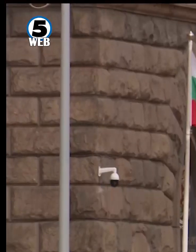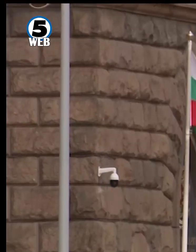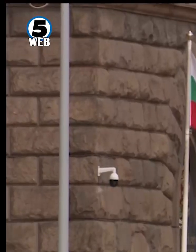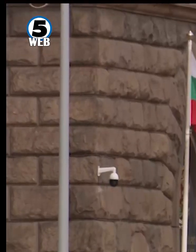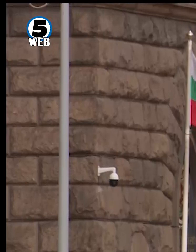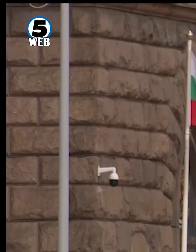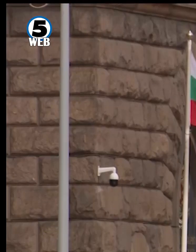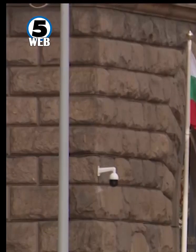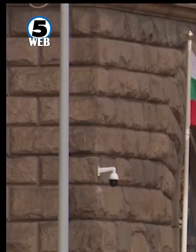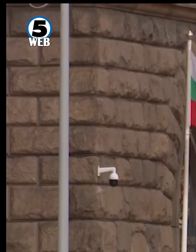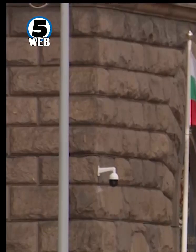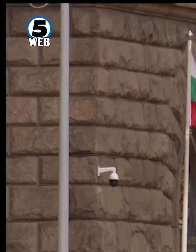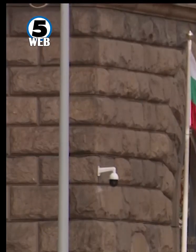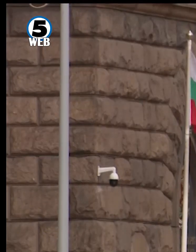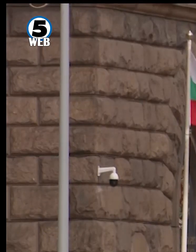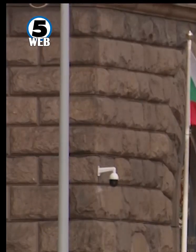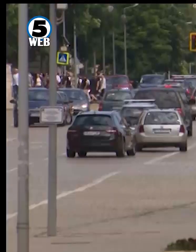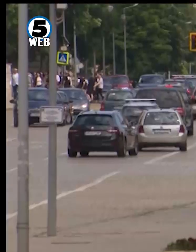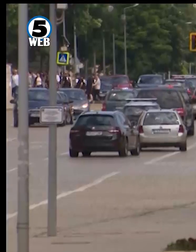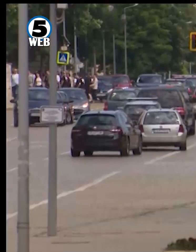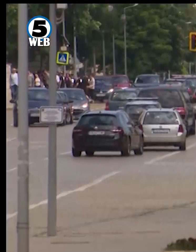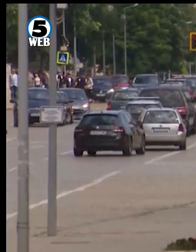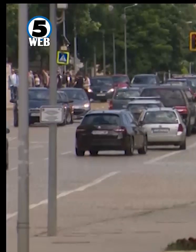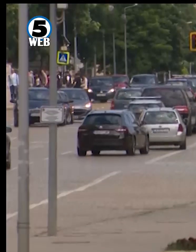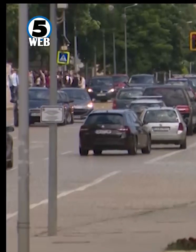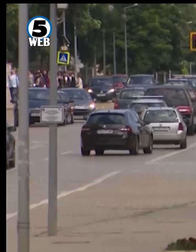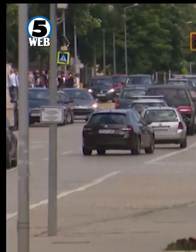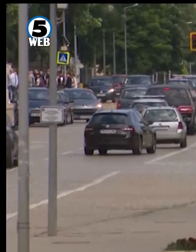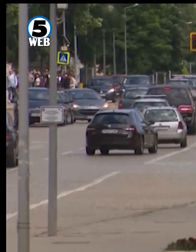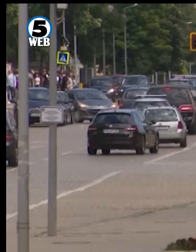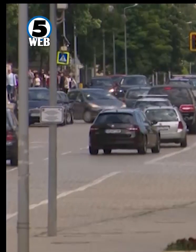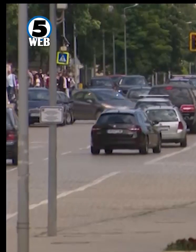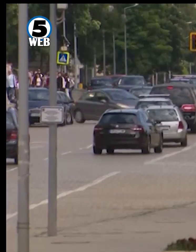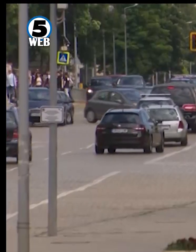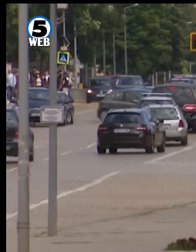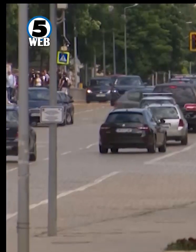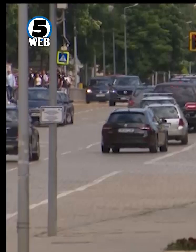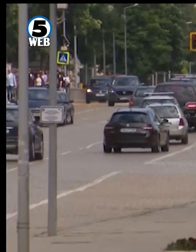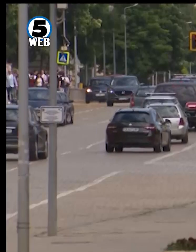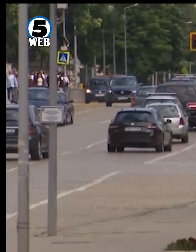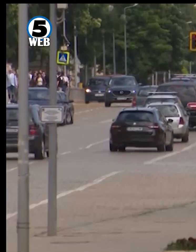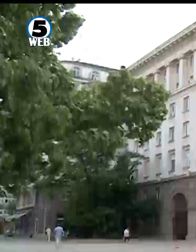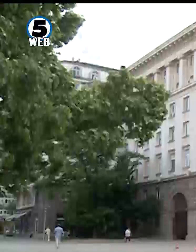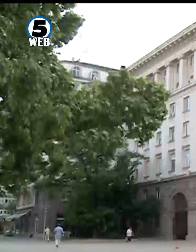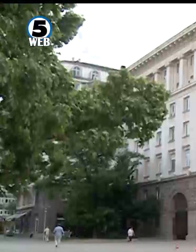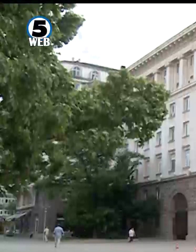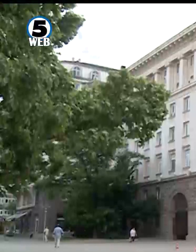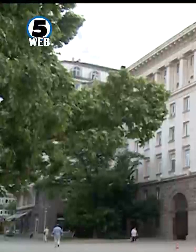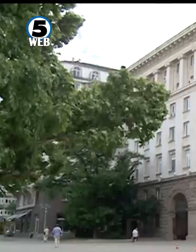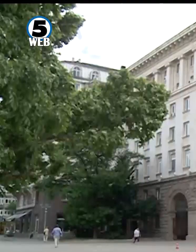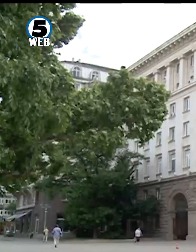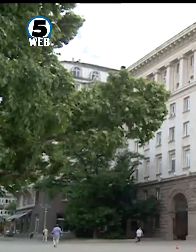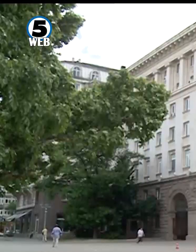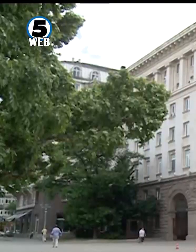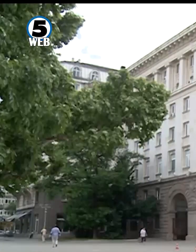вели дека неговата земја цврсто се држи до историјата, а тоа многу јасно било запишано во договорот. Според него и покрај ветувањето за